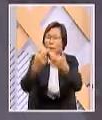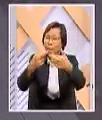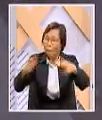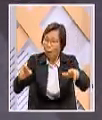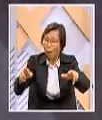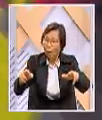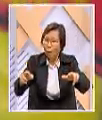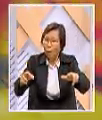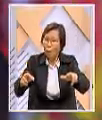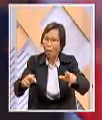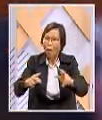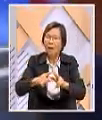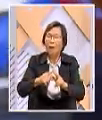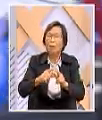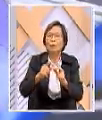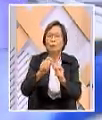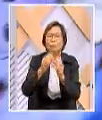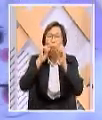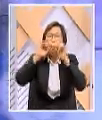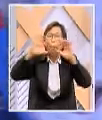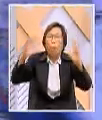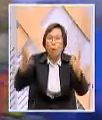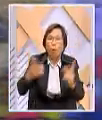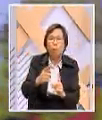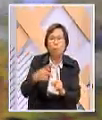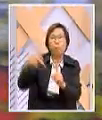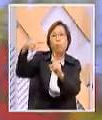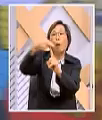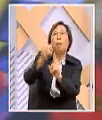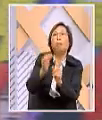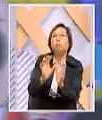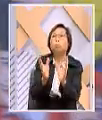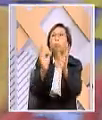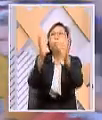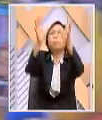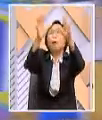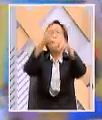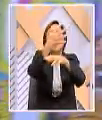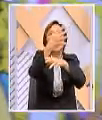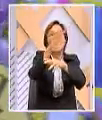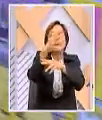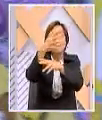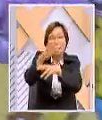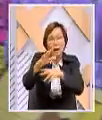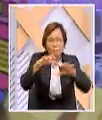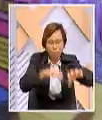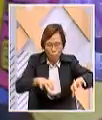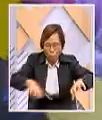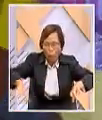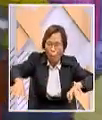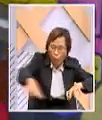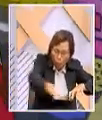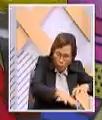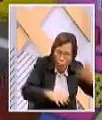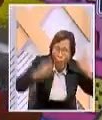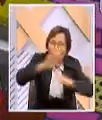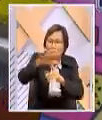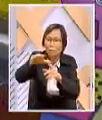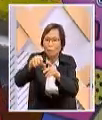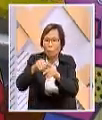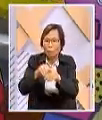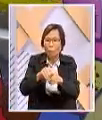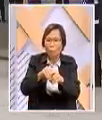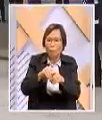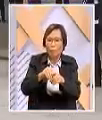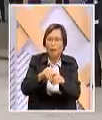pelancaran pelepasan balon secara serentak dari 15 lokasi RPM seluruh negara termasuk di